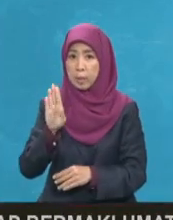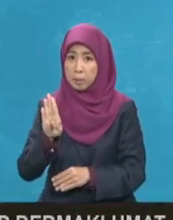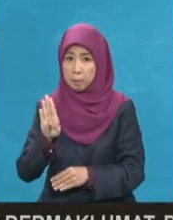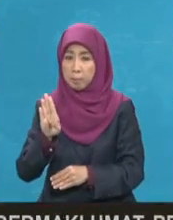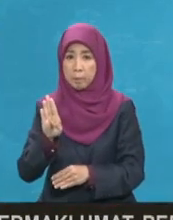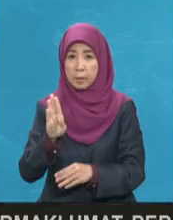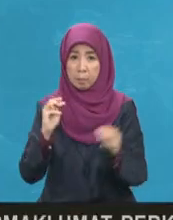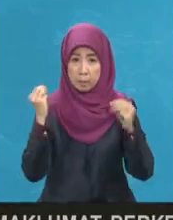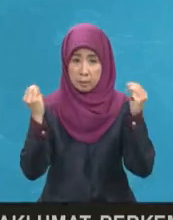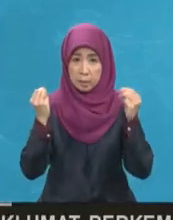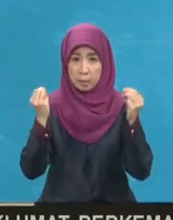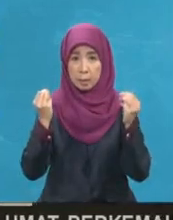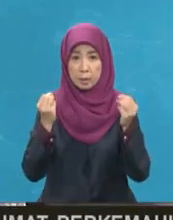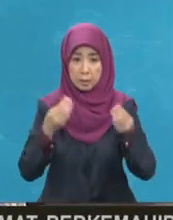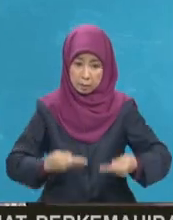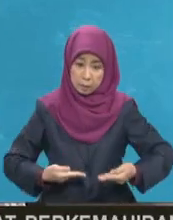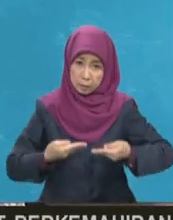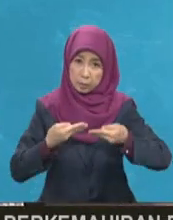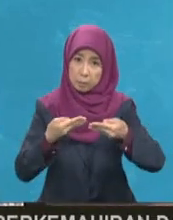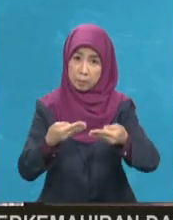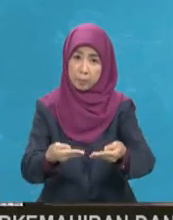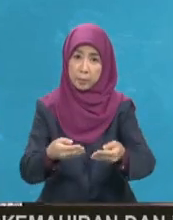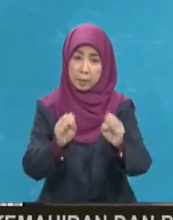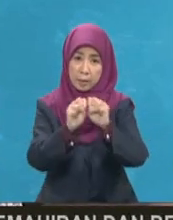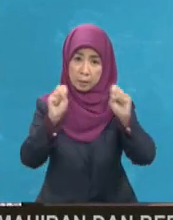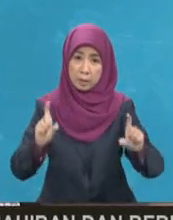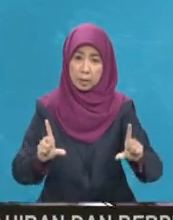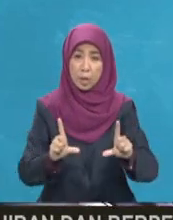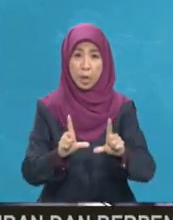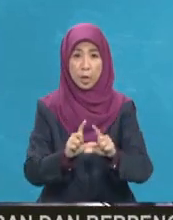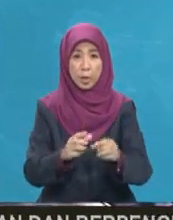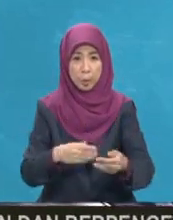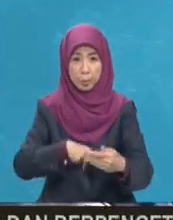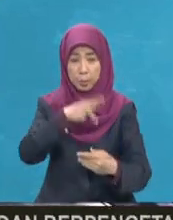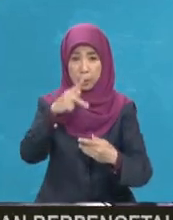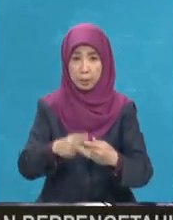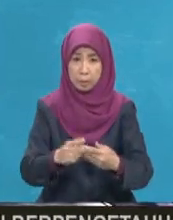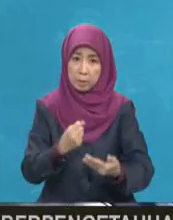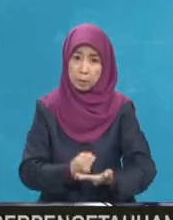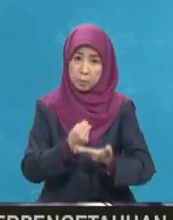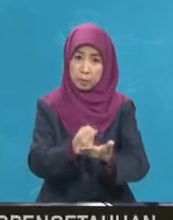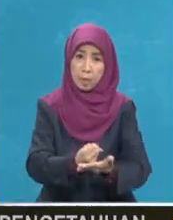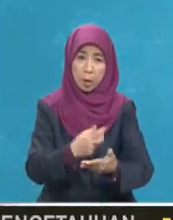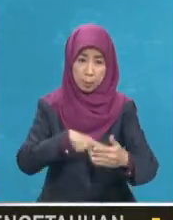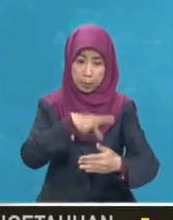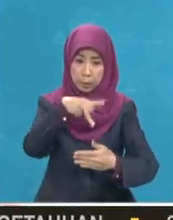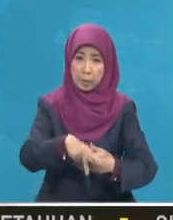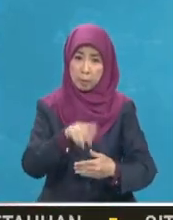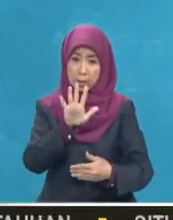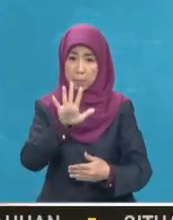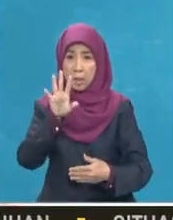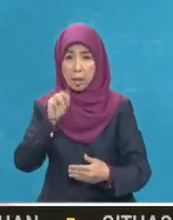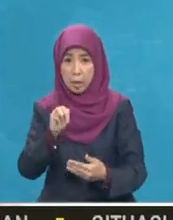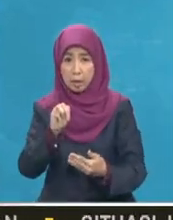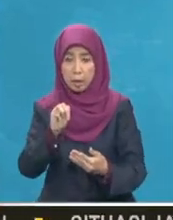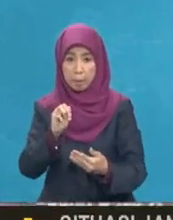majelis disela jurkam dengan penyampaian segel penyertaan program dan sumbangan program 5m adalah program